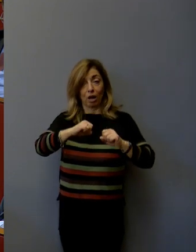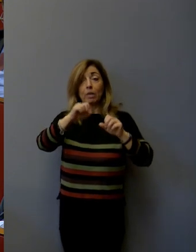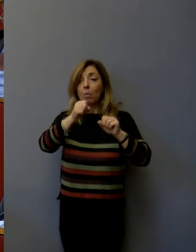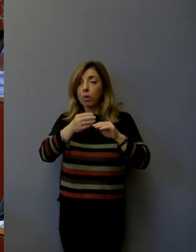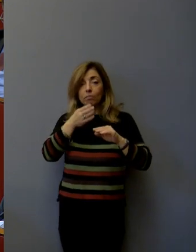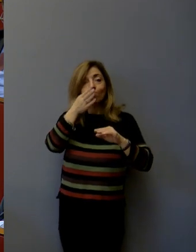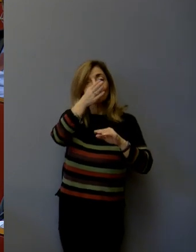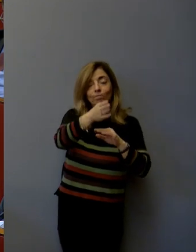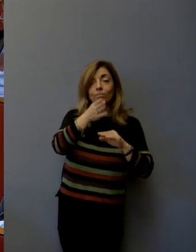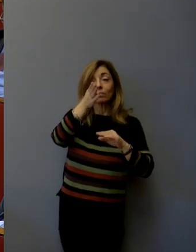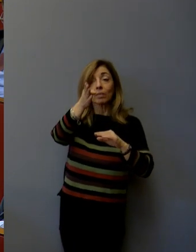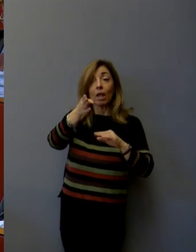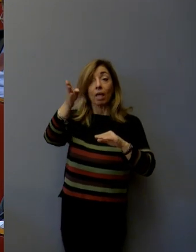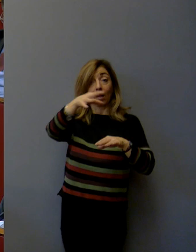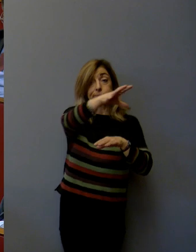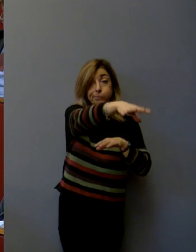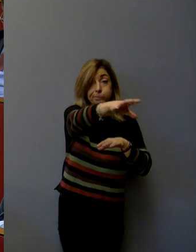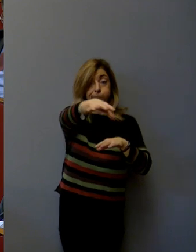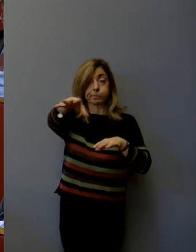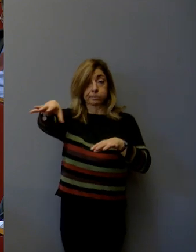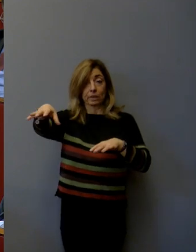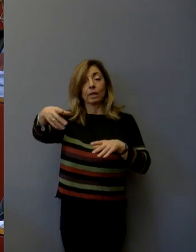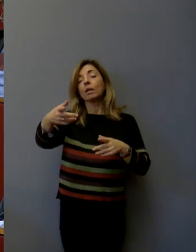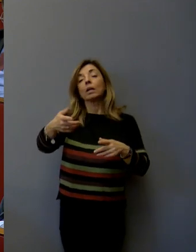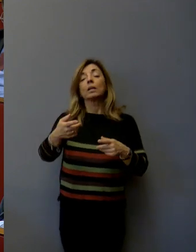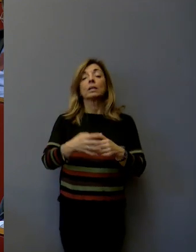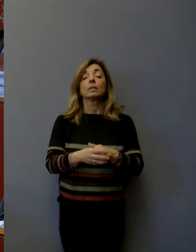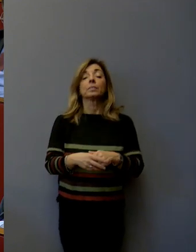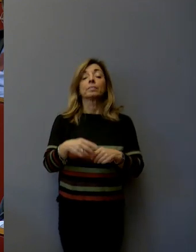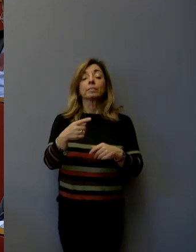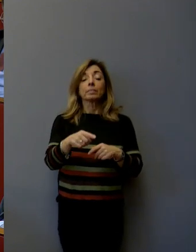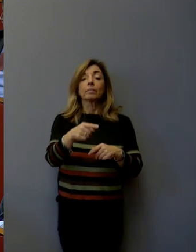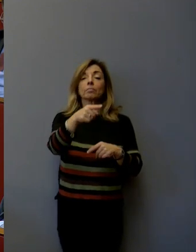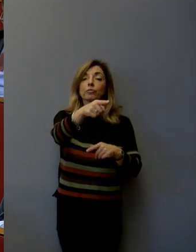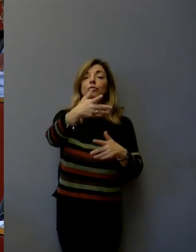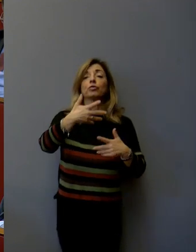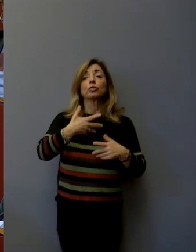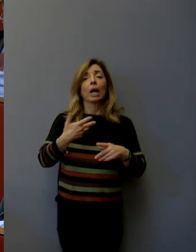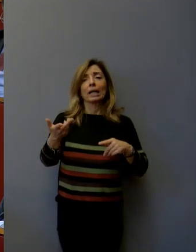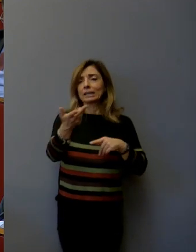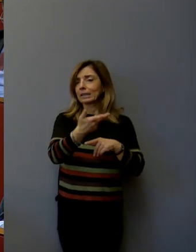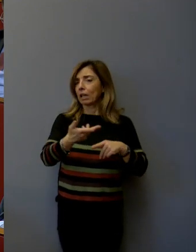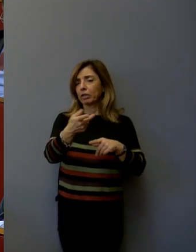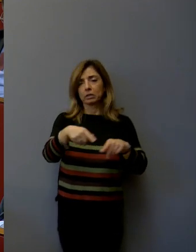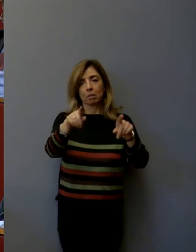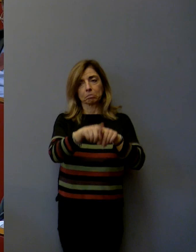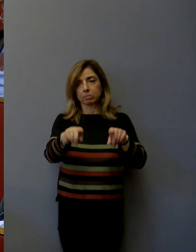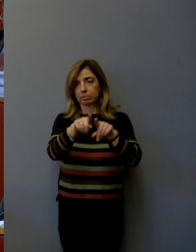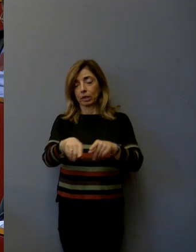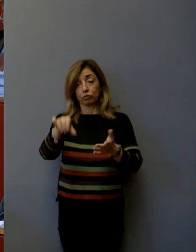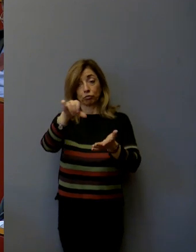di consentire a chi sta ai margini del territorio del centro di trovare i servizi e tutto ciò che è necessario